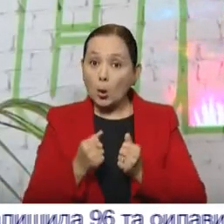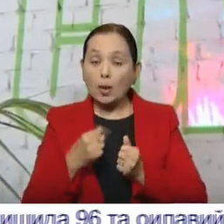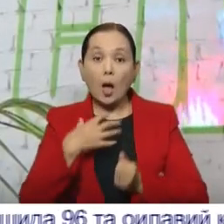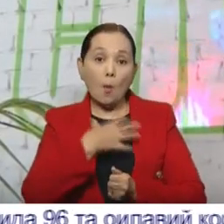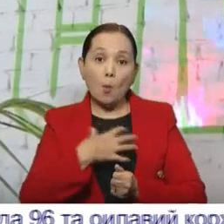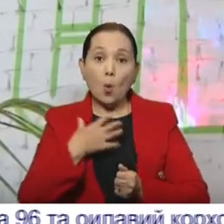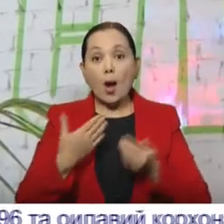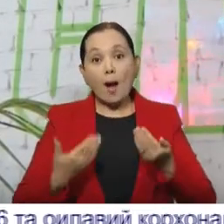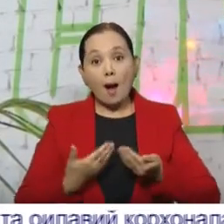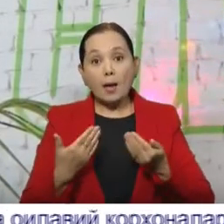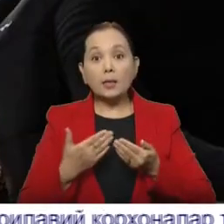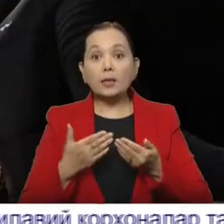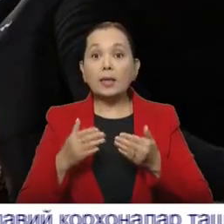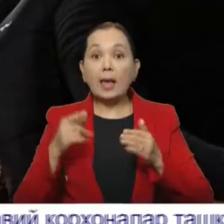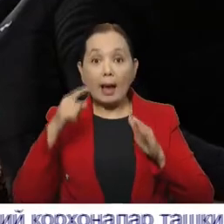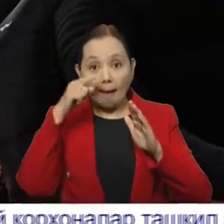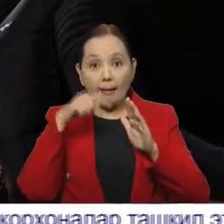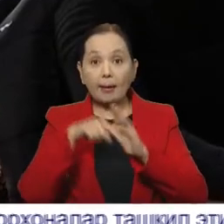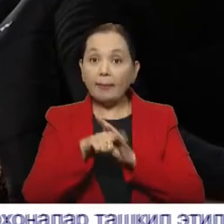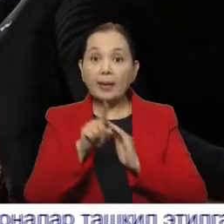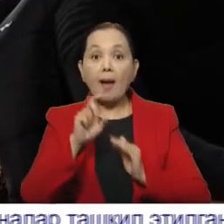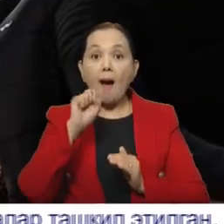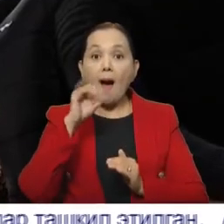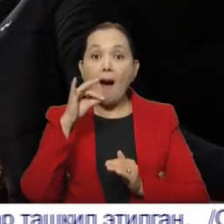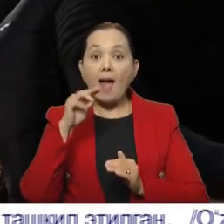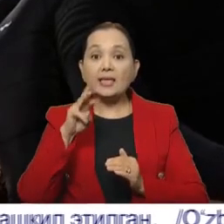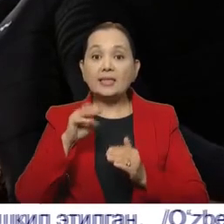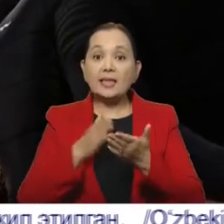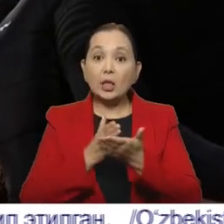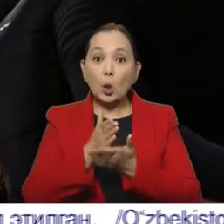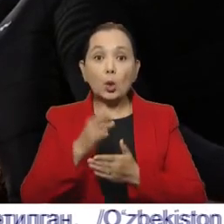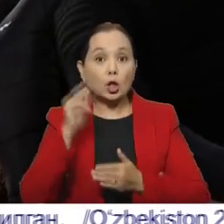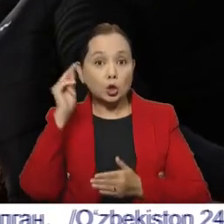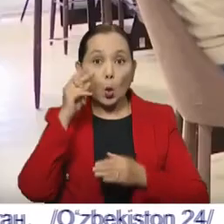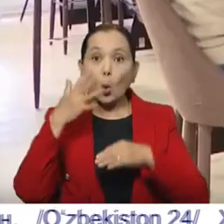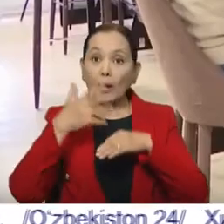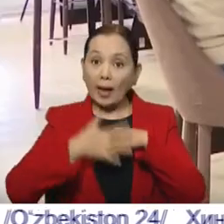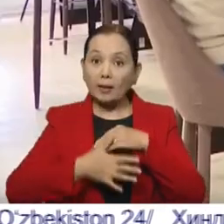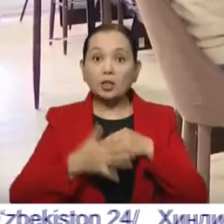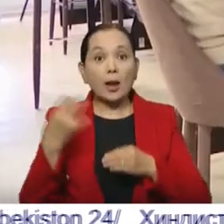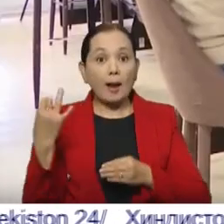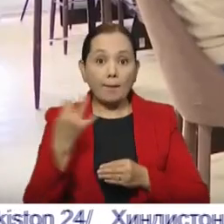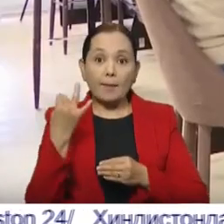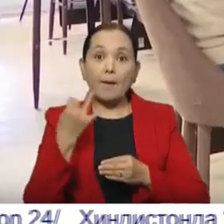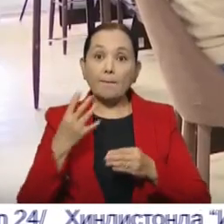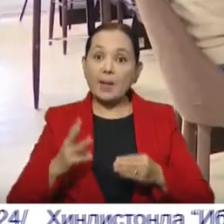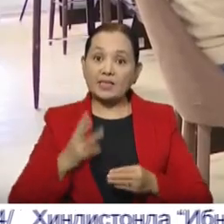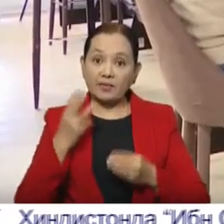Muhimi hayotimizga tobora kirib kelayotgan IT yo'nalishini o'rganishimizga bo'lgan ulkan motivatsiya berdi.